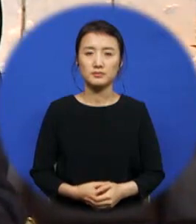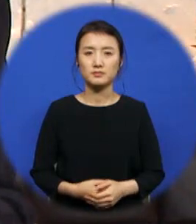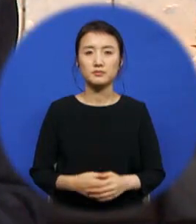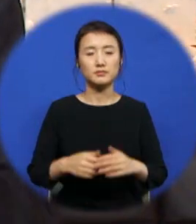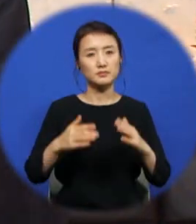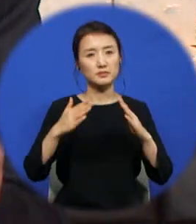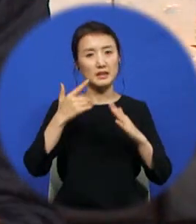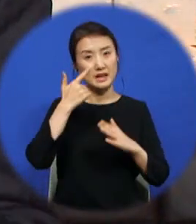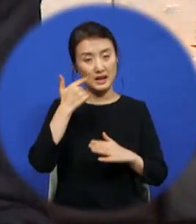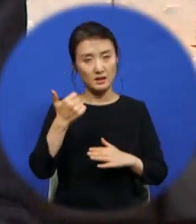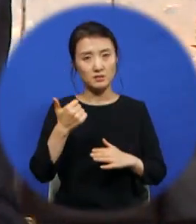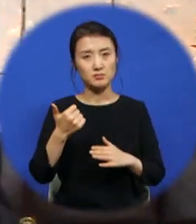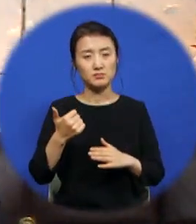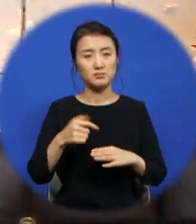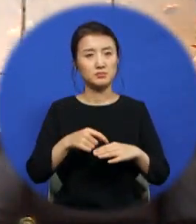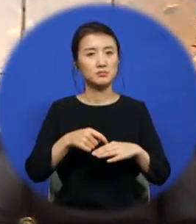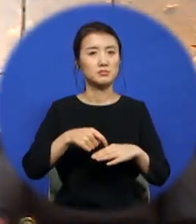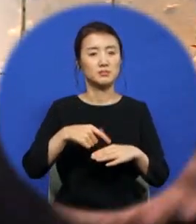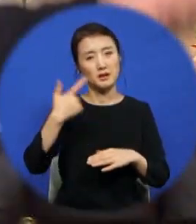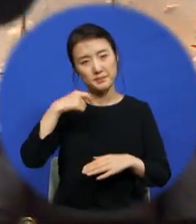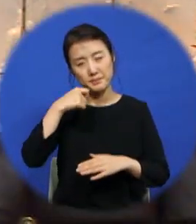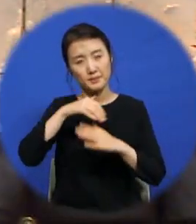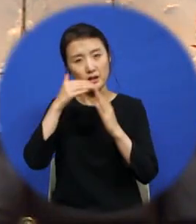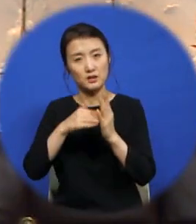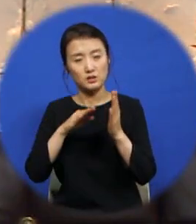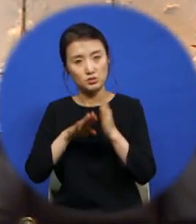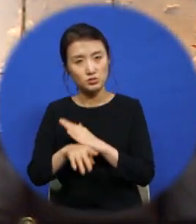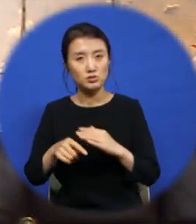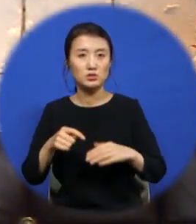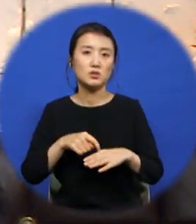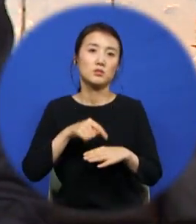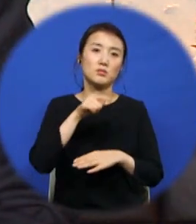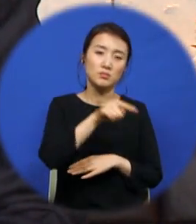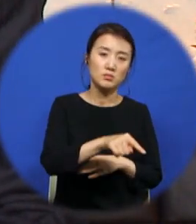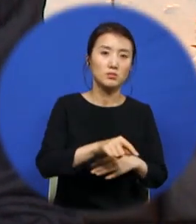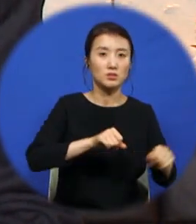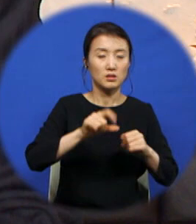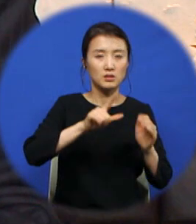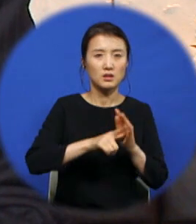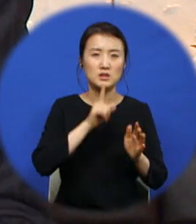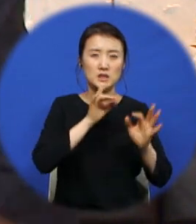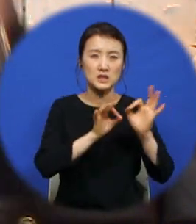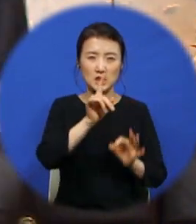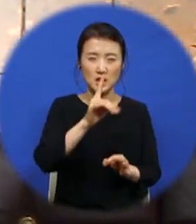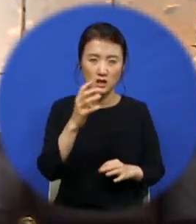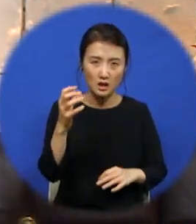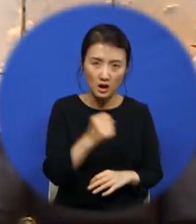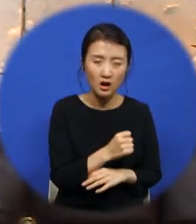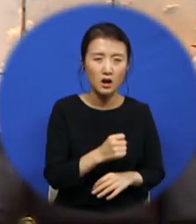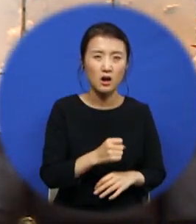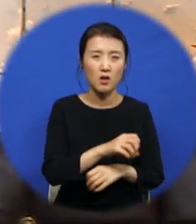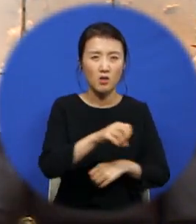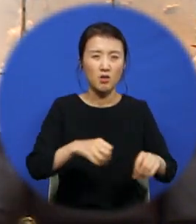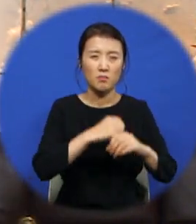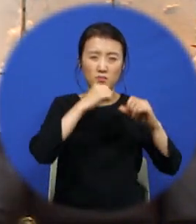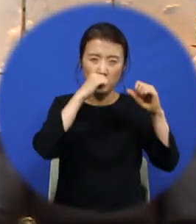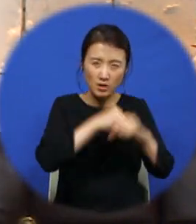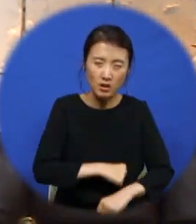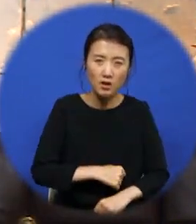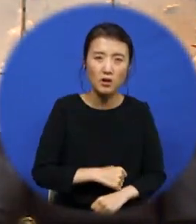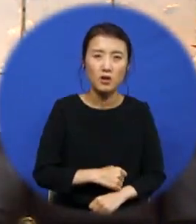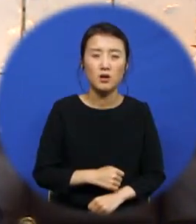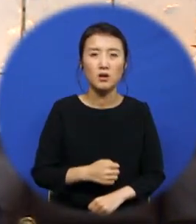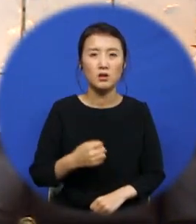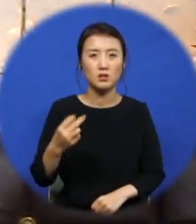가지고 말실수 때문에 멉니다 전 세상 사람들로부터 돌팔매를 당하고 뱅기 타고 오다가 있죠 예